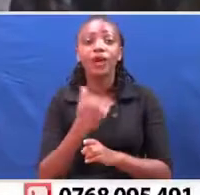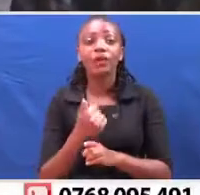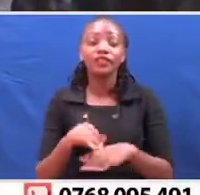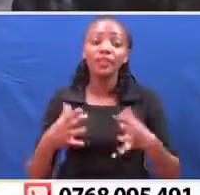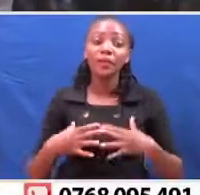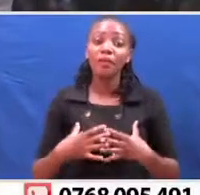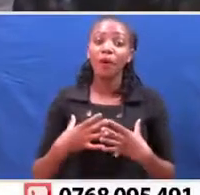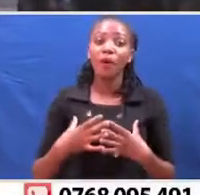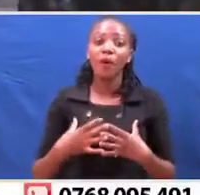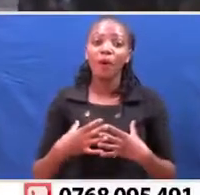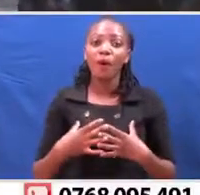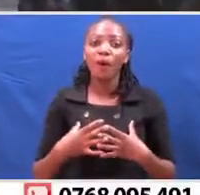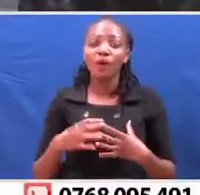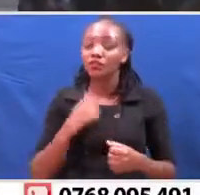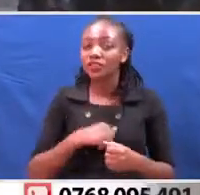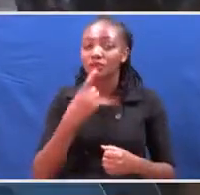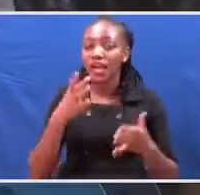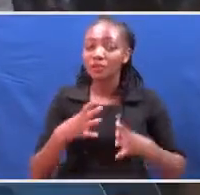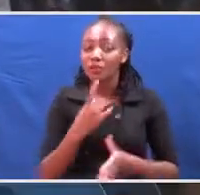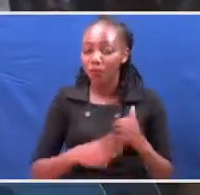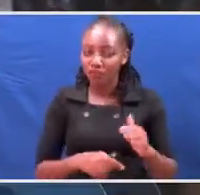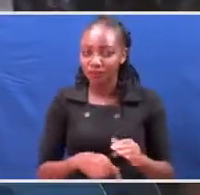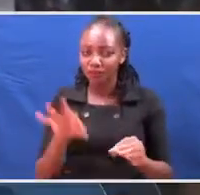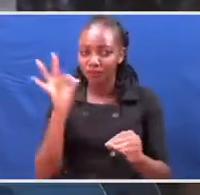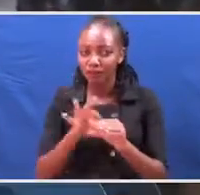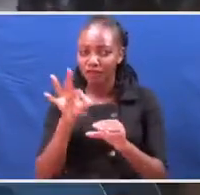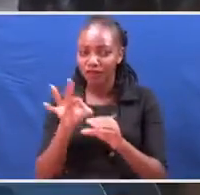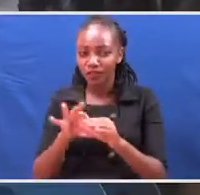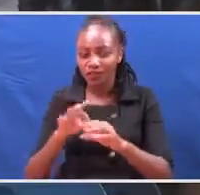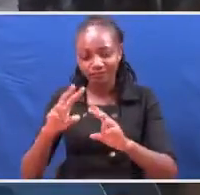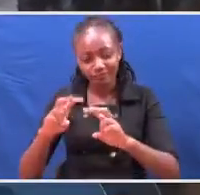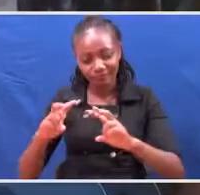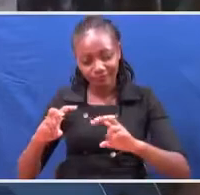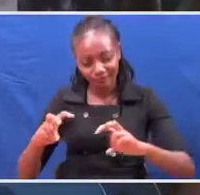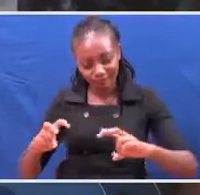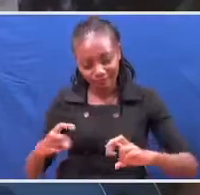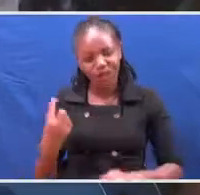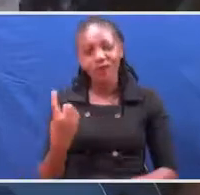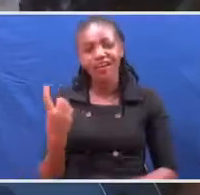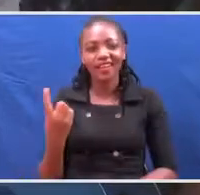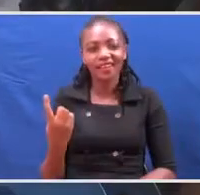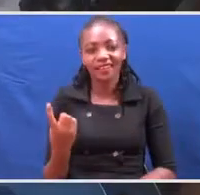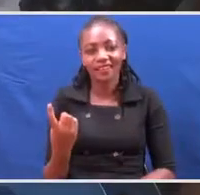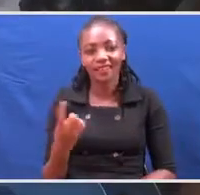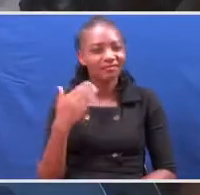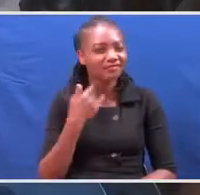Msambweni. Kura ni kutafuta si kutafutana.